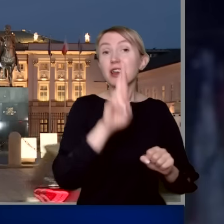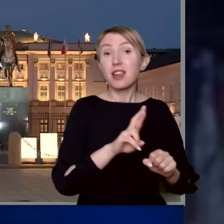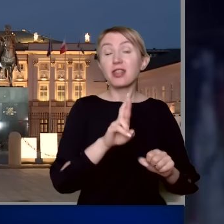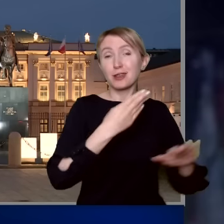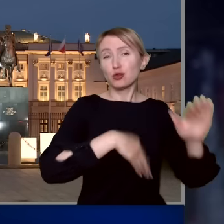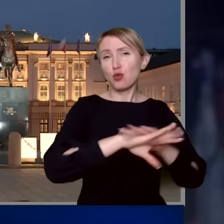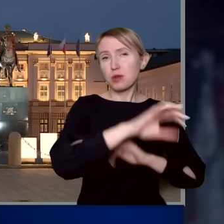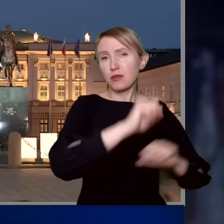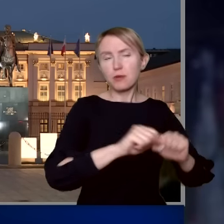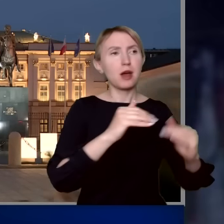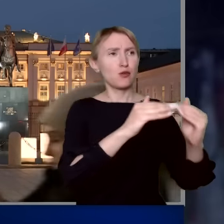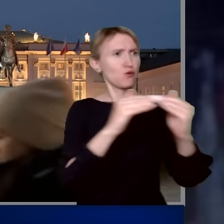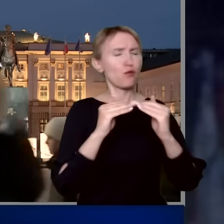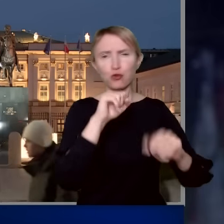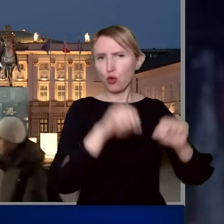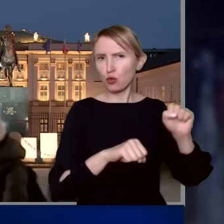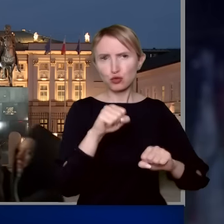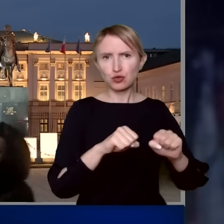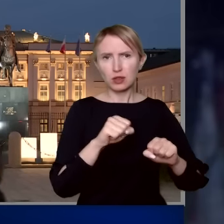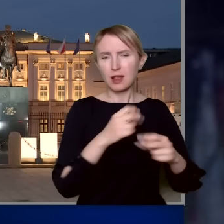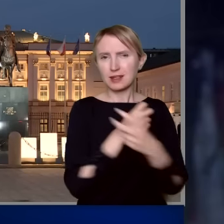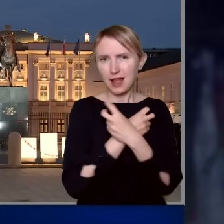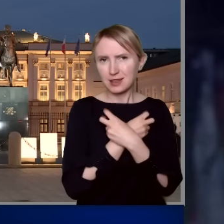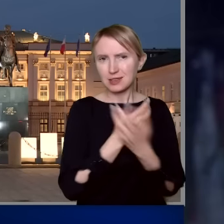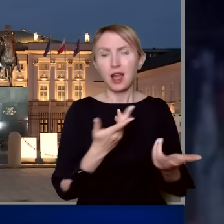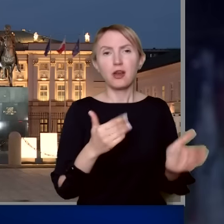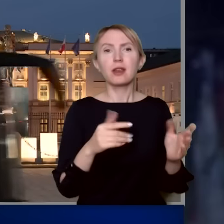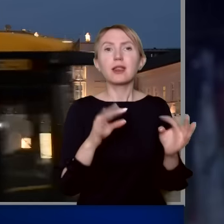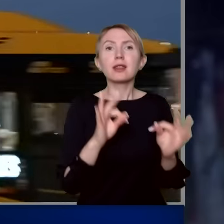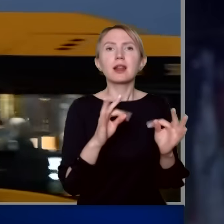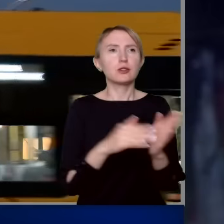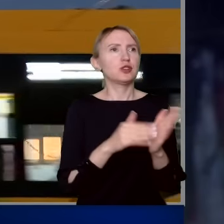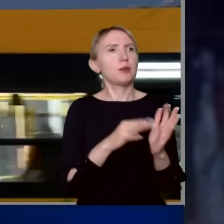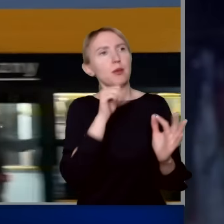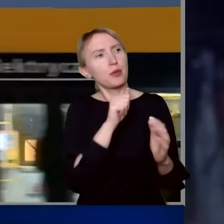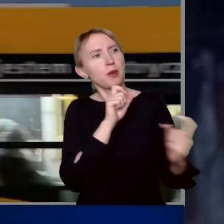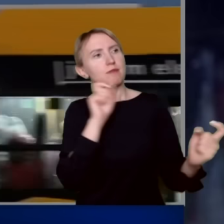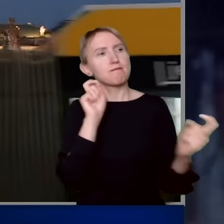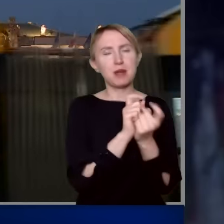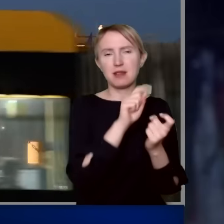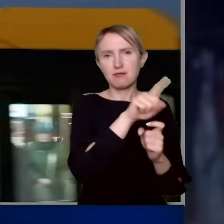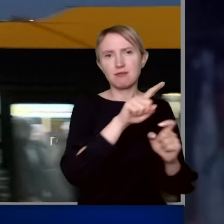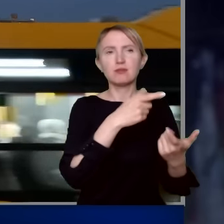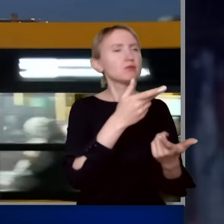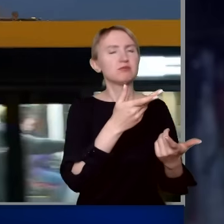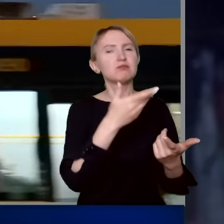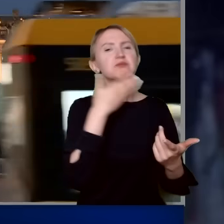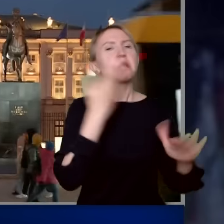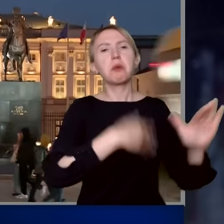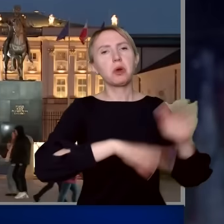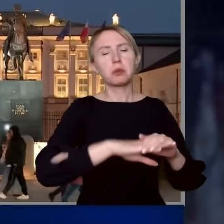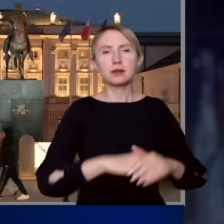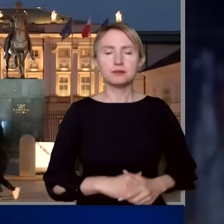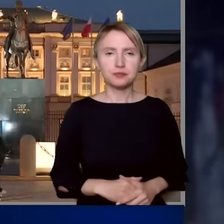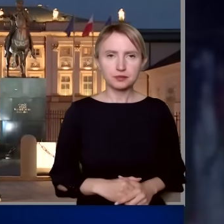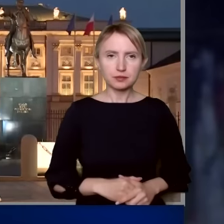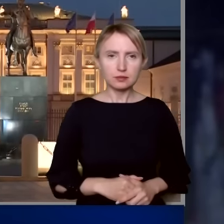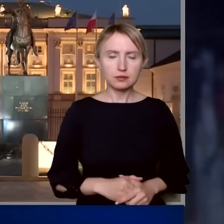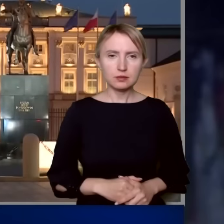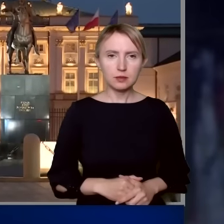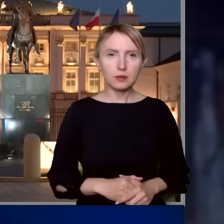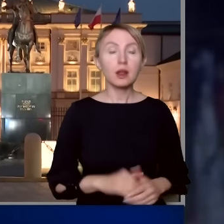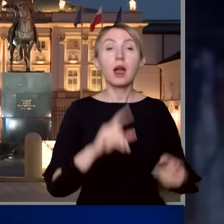sędziom i teraz jest próba oczywiście podważania, kwestionowania. Zgodnie z doktryną Sławomira Neumanna, przypomnę,